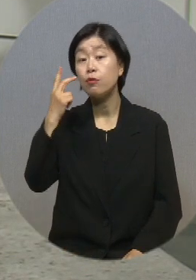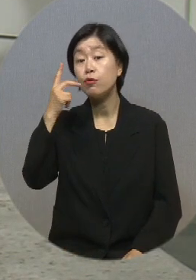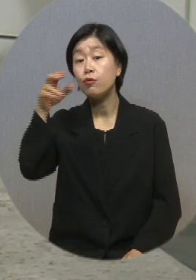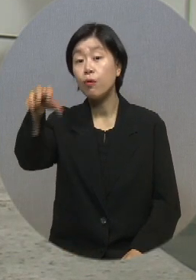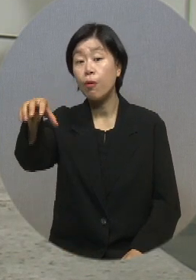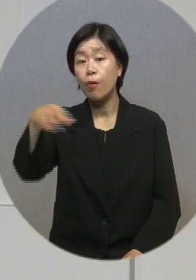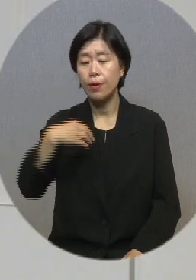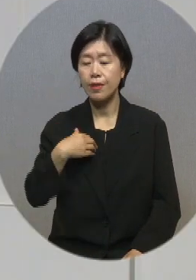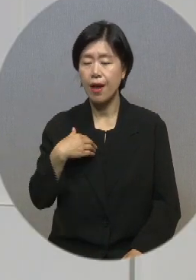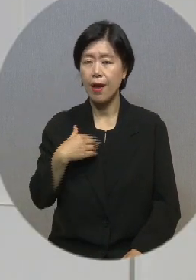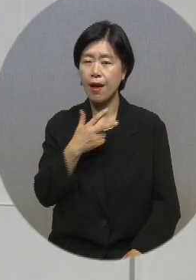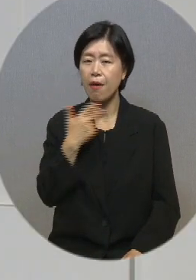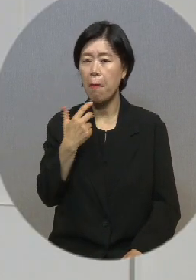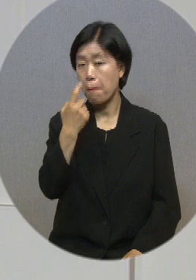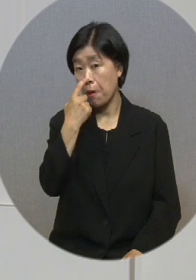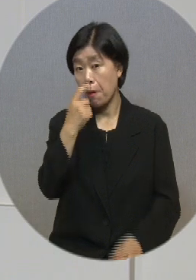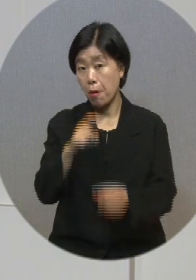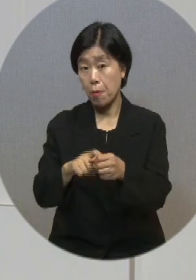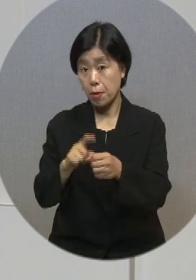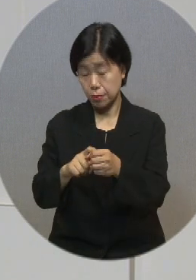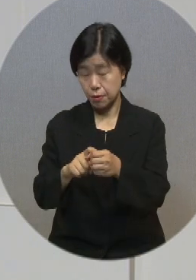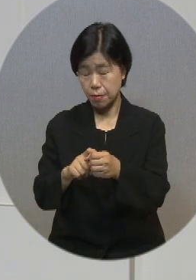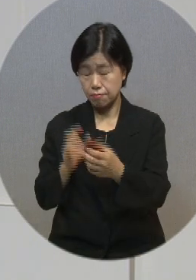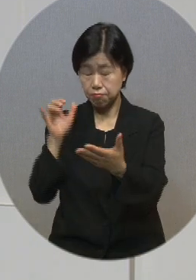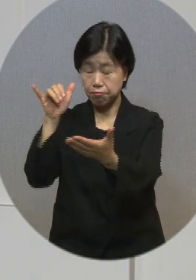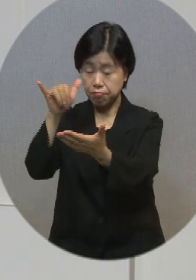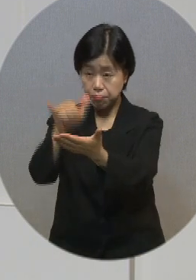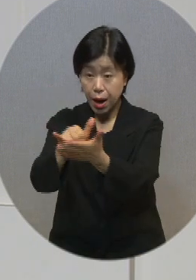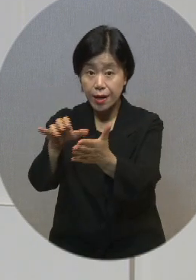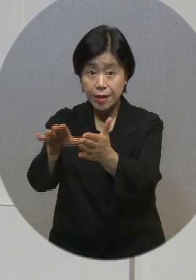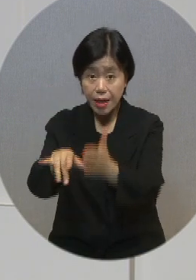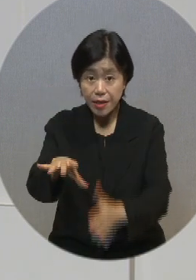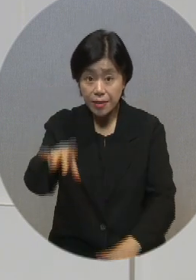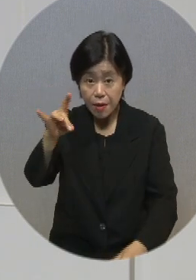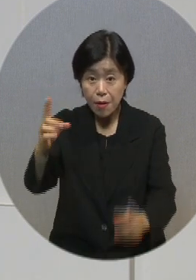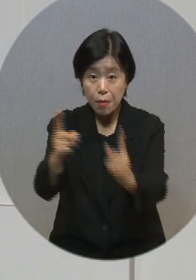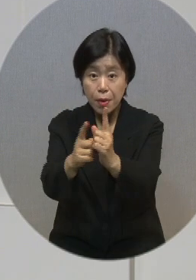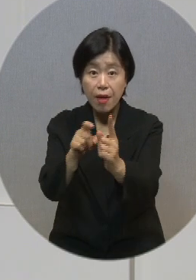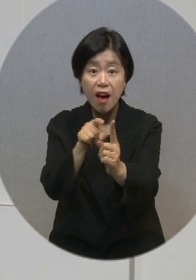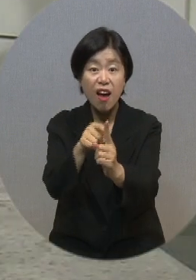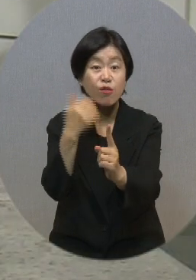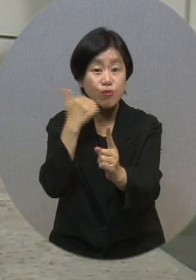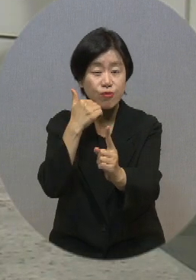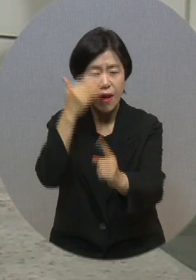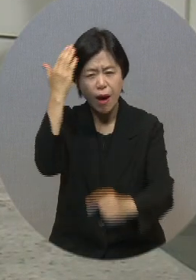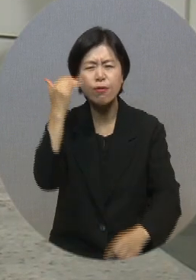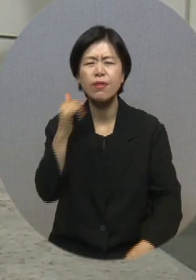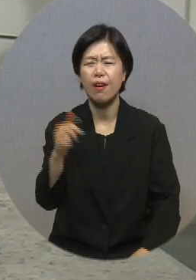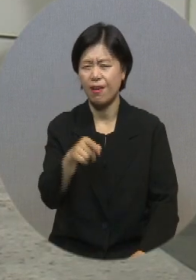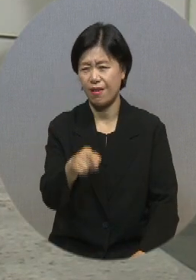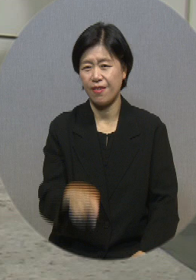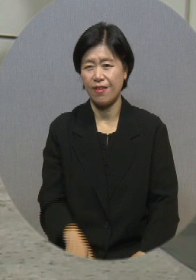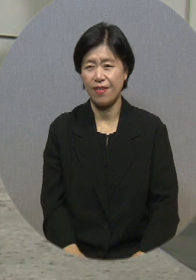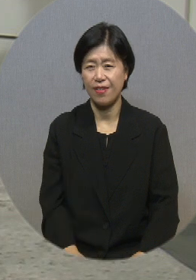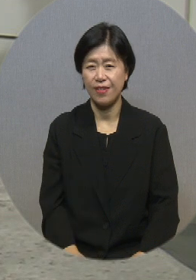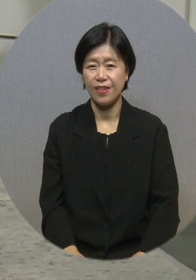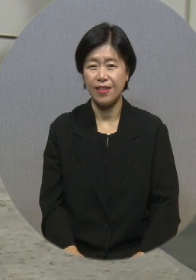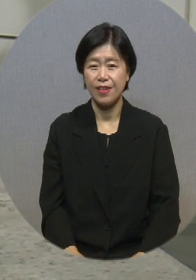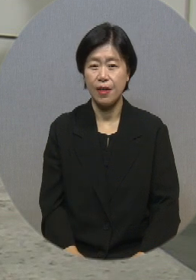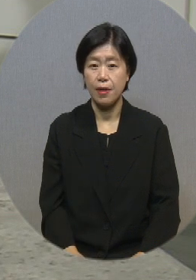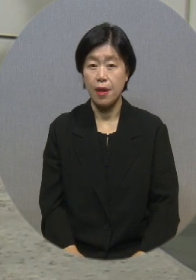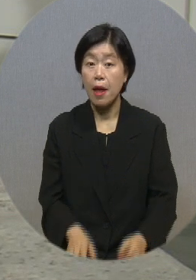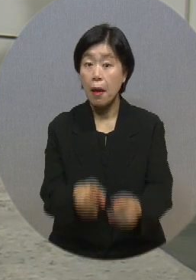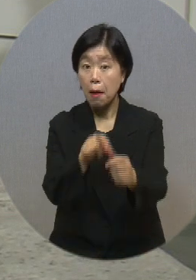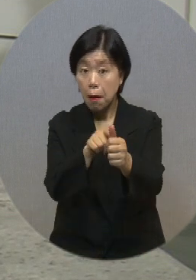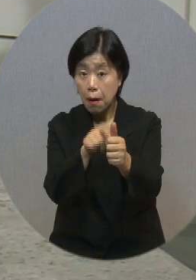연수하러 갔을 때 네. 처음으로 한국 사람을 만났어요. 아. 네, 근데 본인이 들어야지 하고 갖고 온